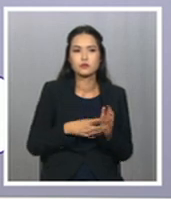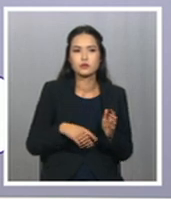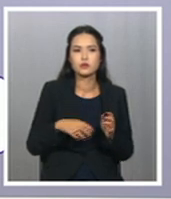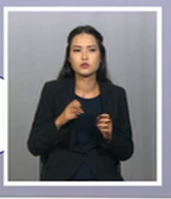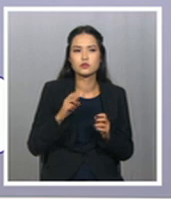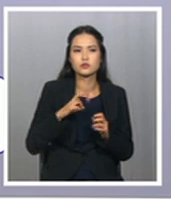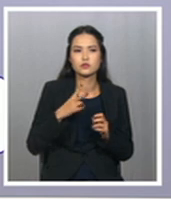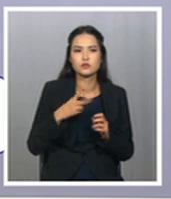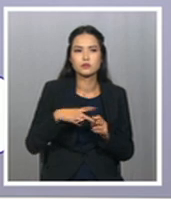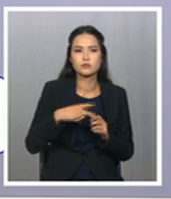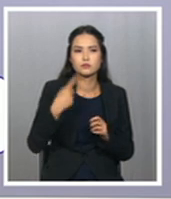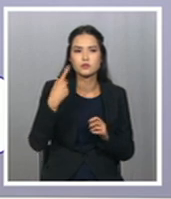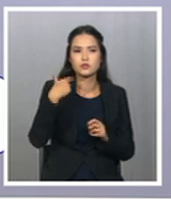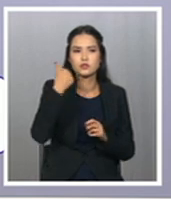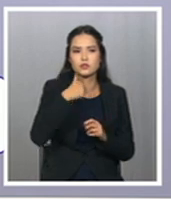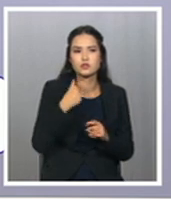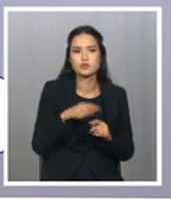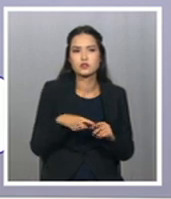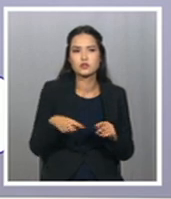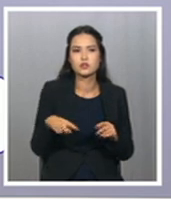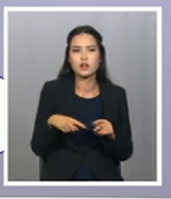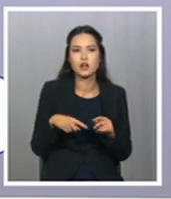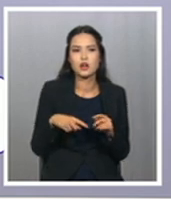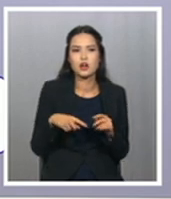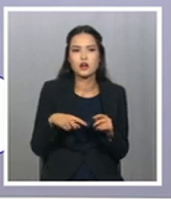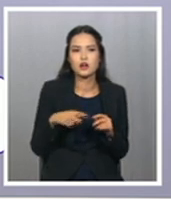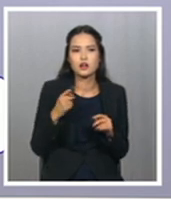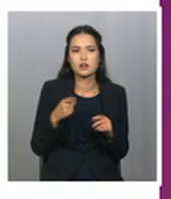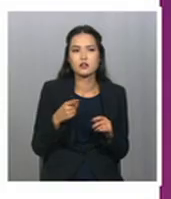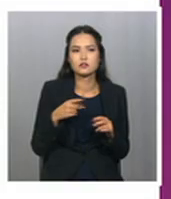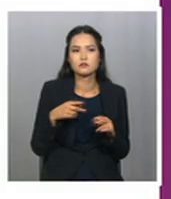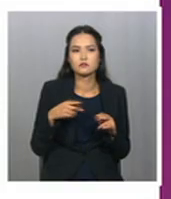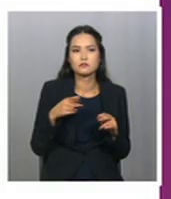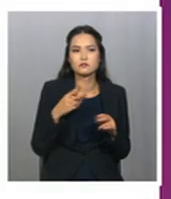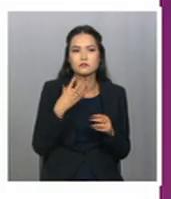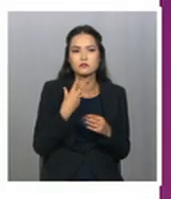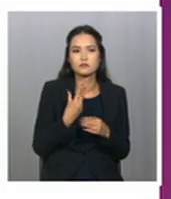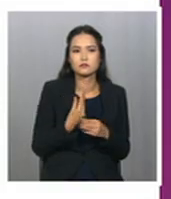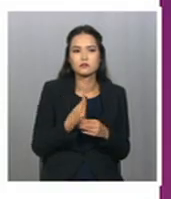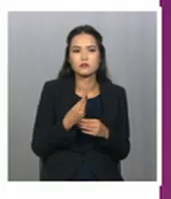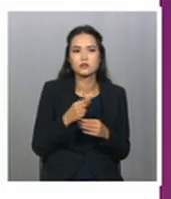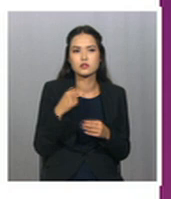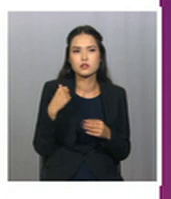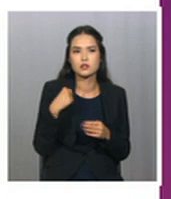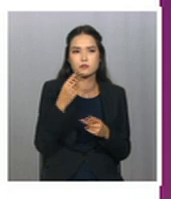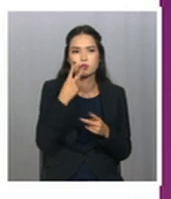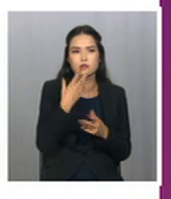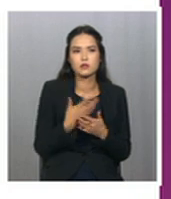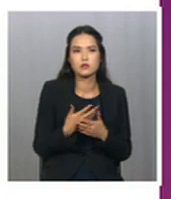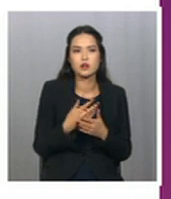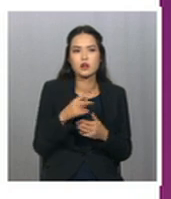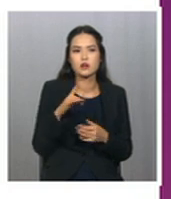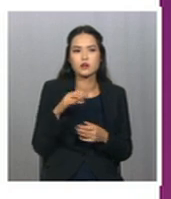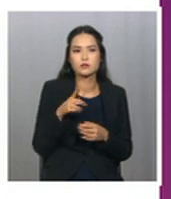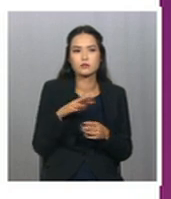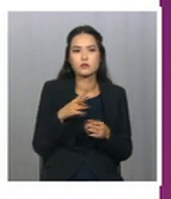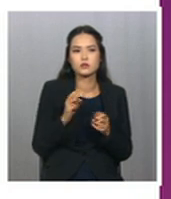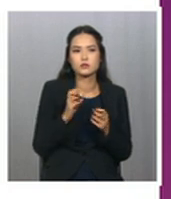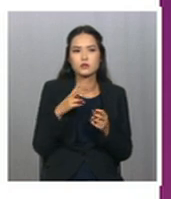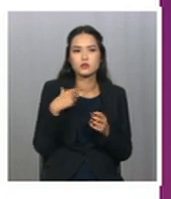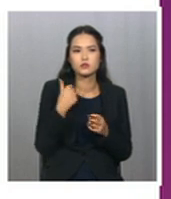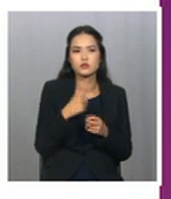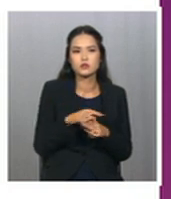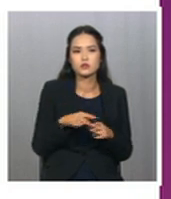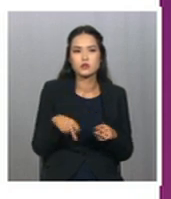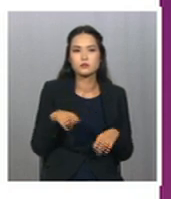1921 жылғы кезінде ауысты деп айтуымызға болады. Өзіміз қарастырып отырғандай, Рузвельт